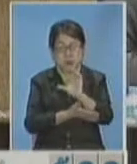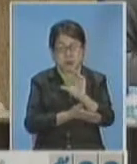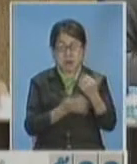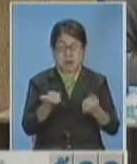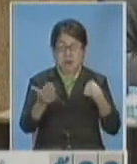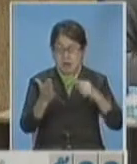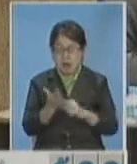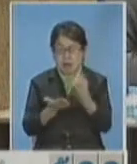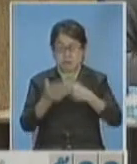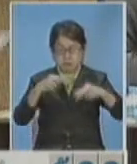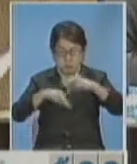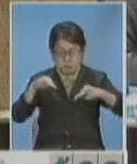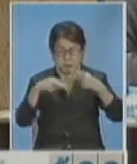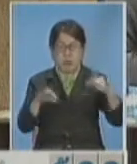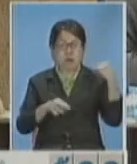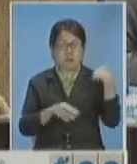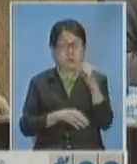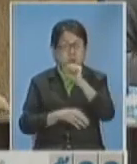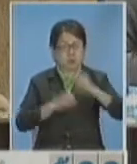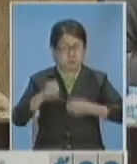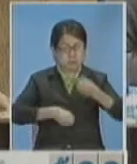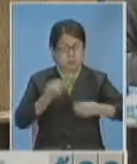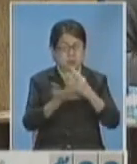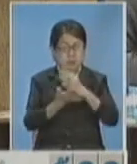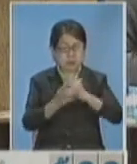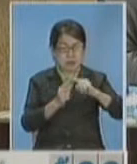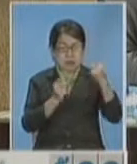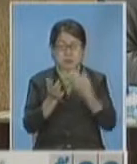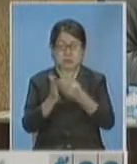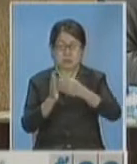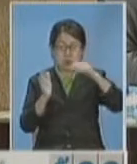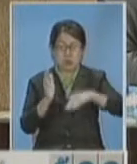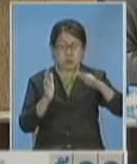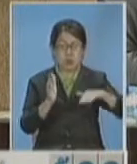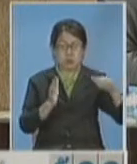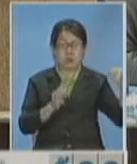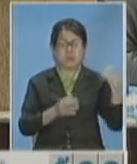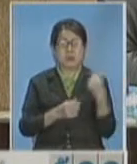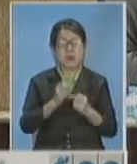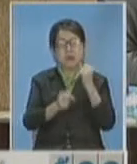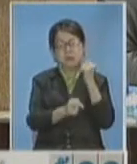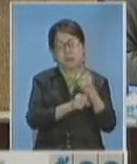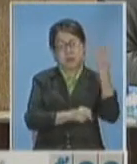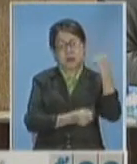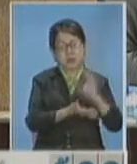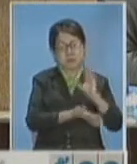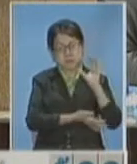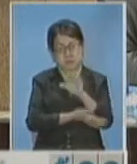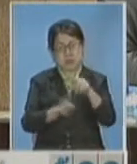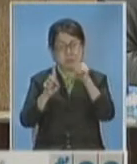ตั้งแต่ต้นแล้วดิฉันได้ยินสมาชิกหลายท่านอภิปรายวาระ1นะคะปีที่แล้วสถาบันพัฒนาองค์กรชุมชนได้รับงบประมาณ 1,364